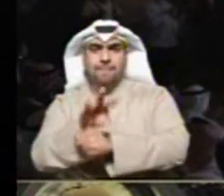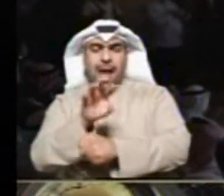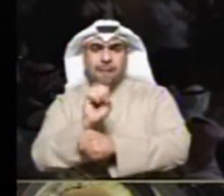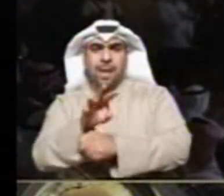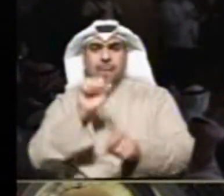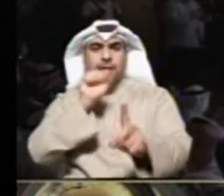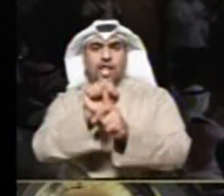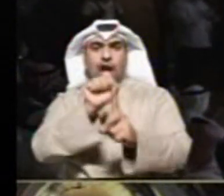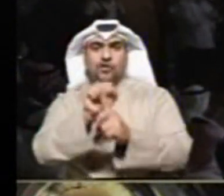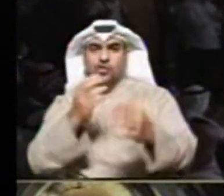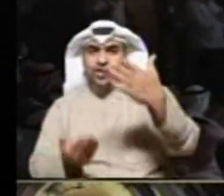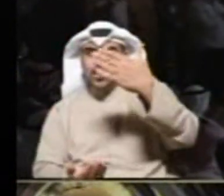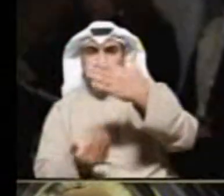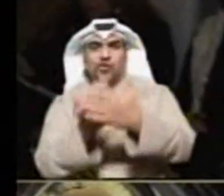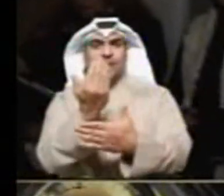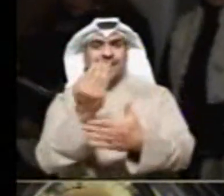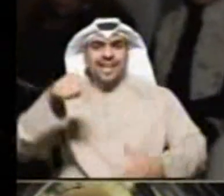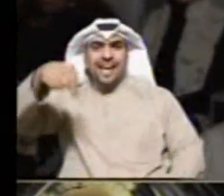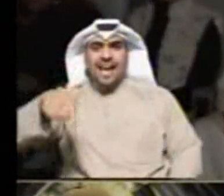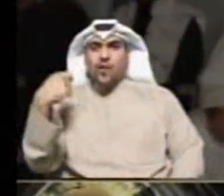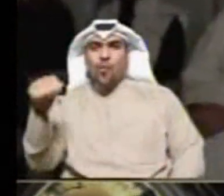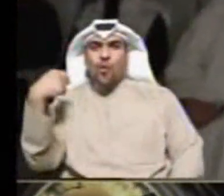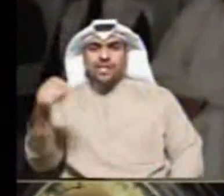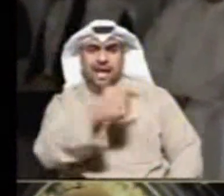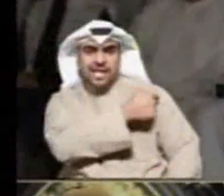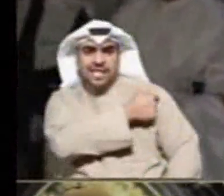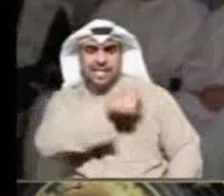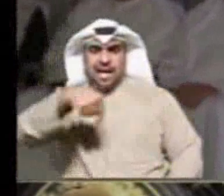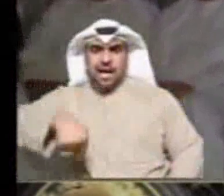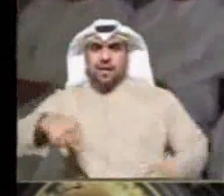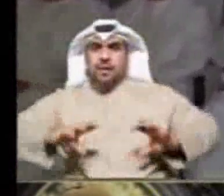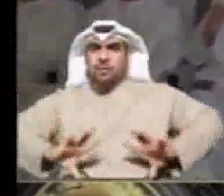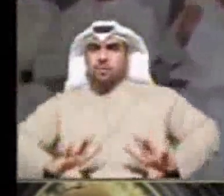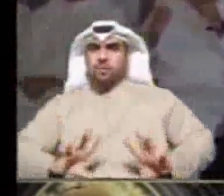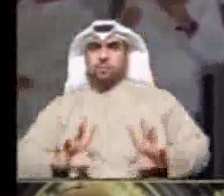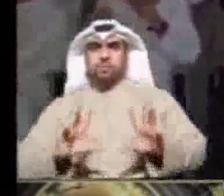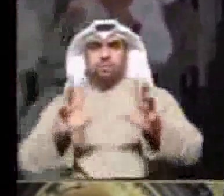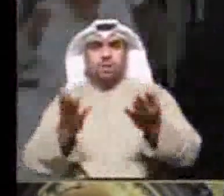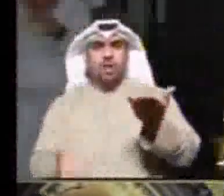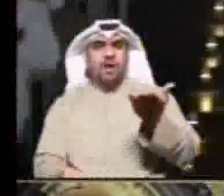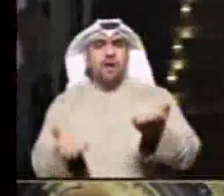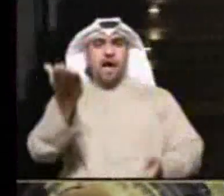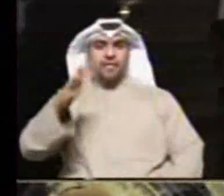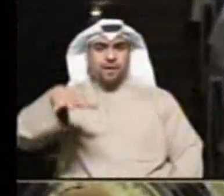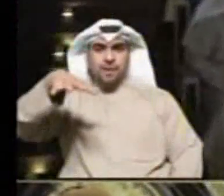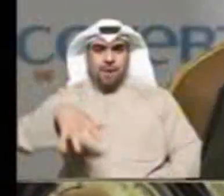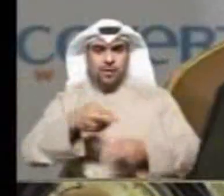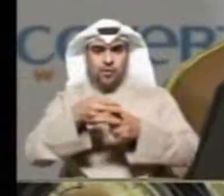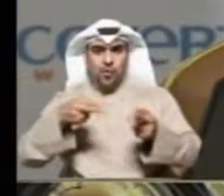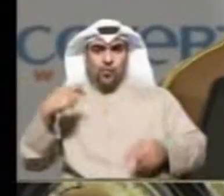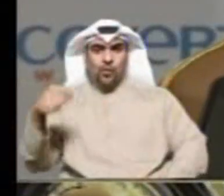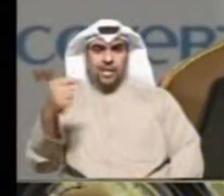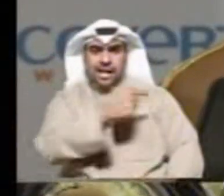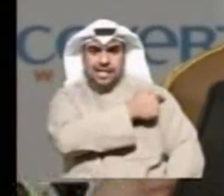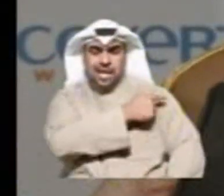خطوة أنجزتها وزارة الصحة في وقت تشهد فيه البلاد نهضة في مشاريعها الإنشائية الصحية. من